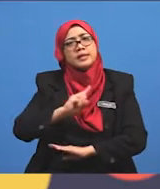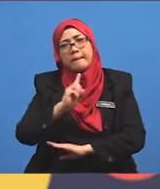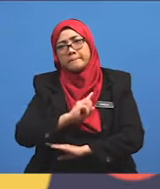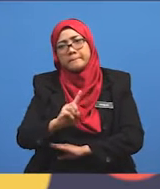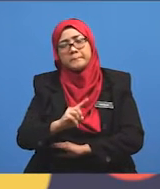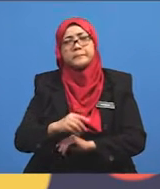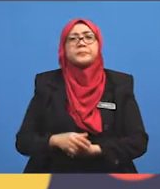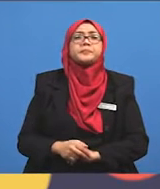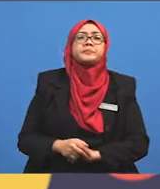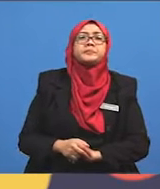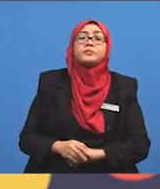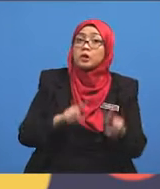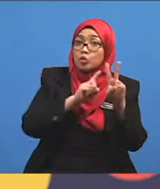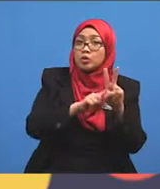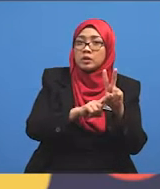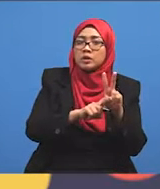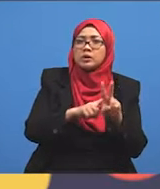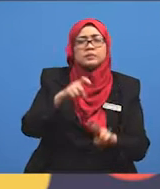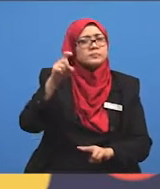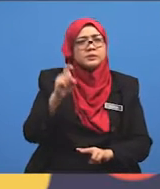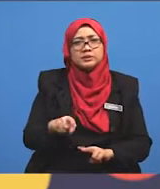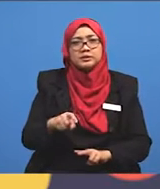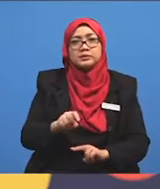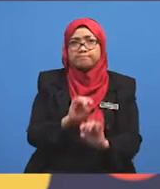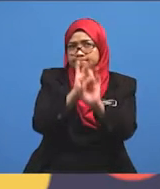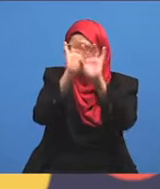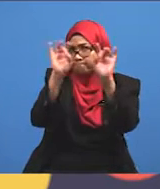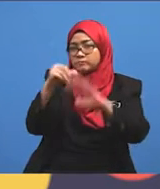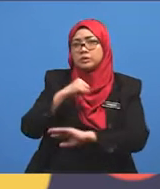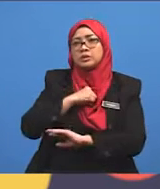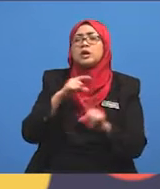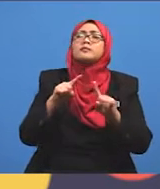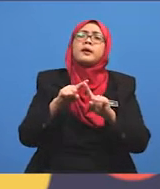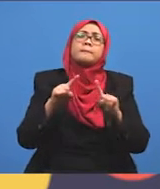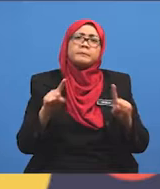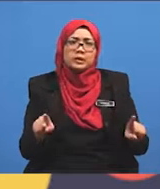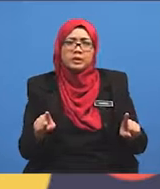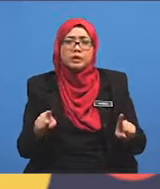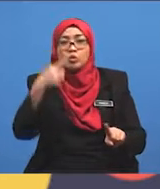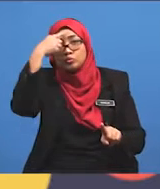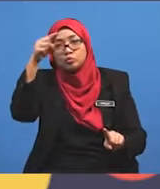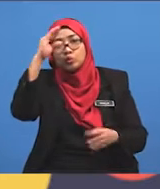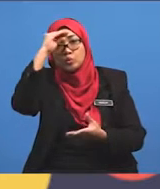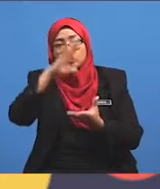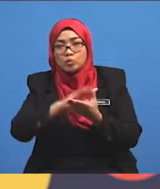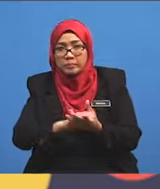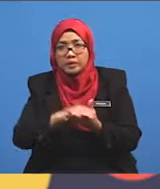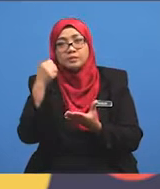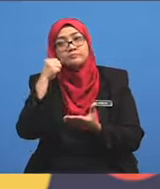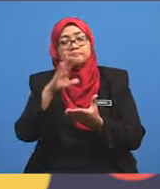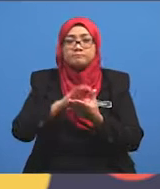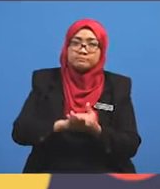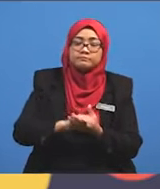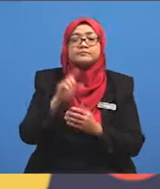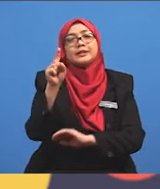kedua, kita diharuskan untuk berhias diri, namun ianya harus untuk suami, isteri dan